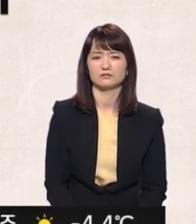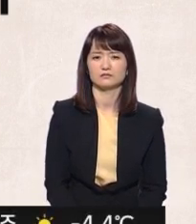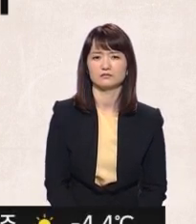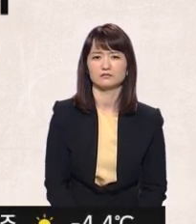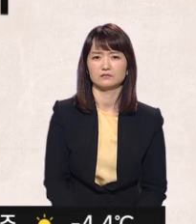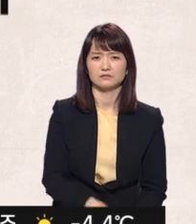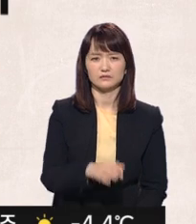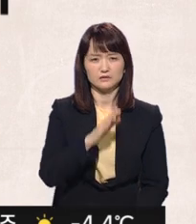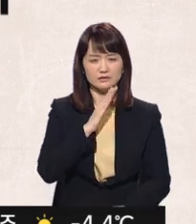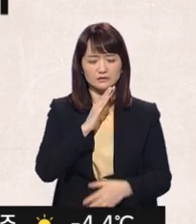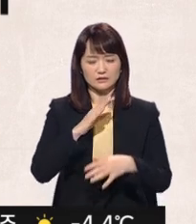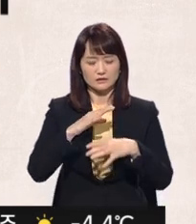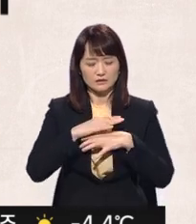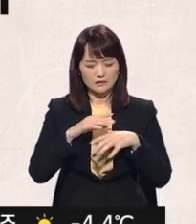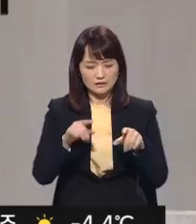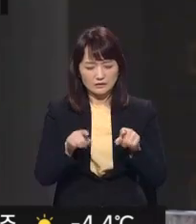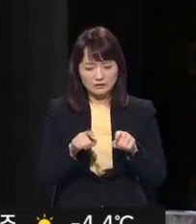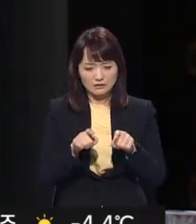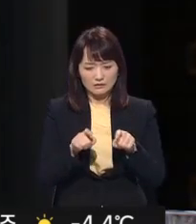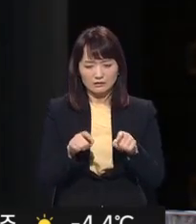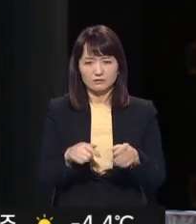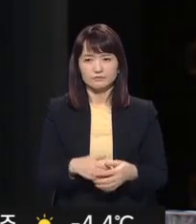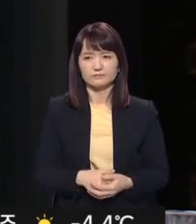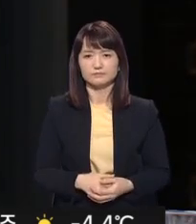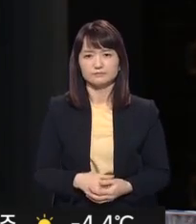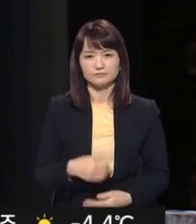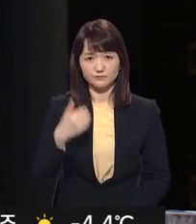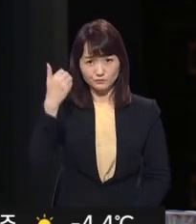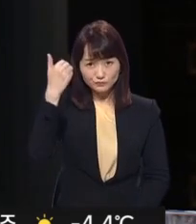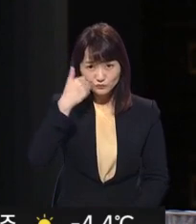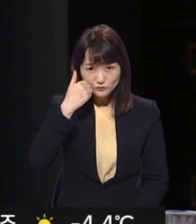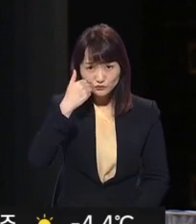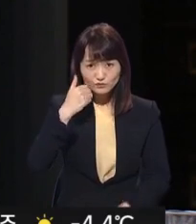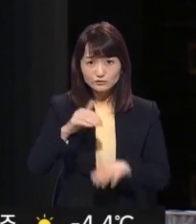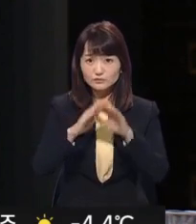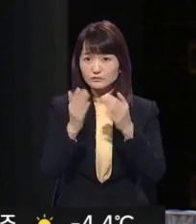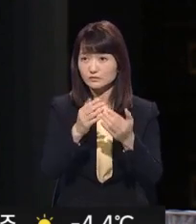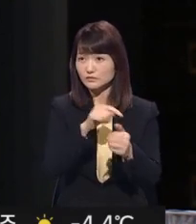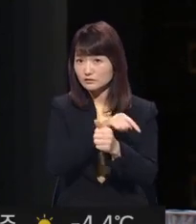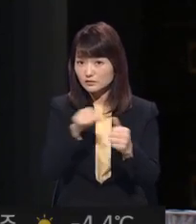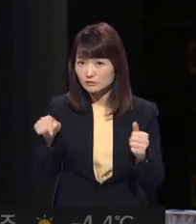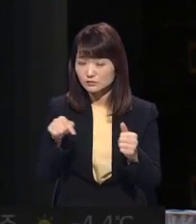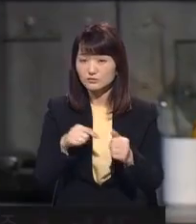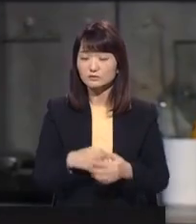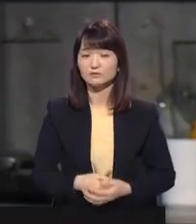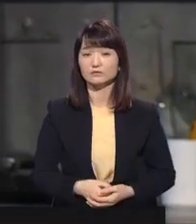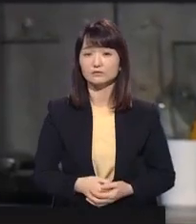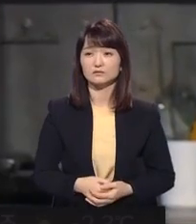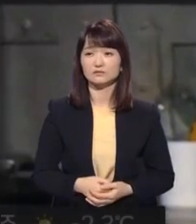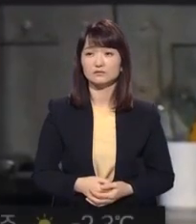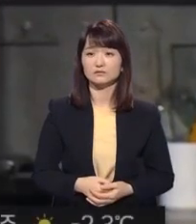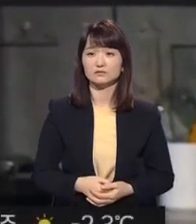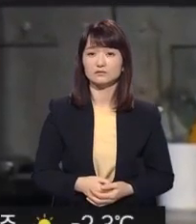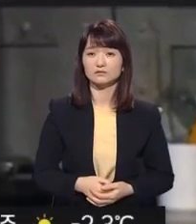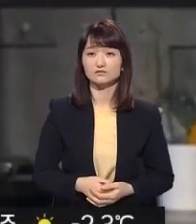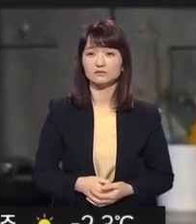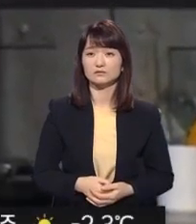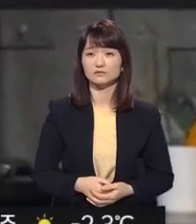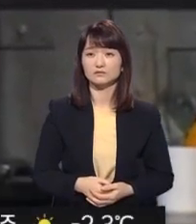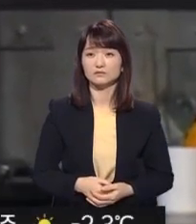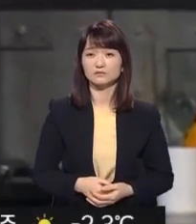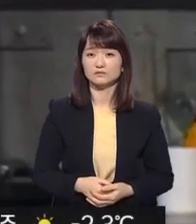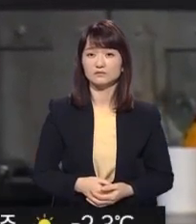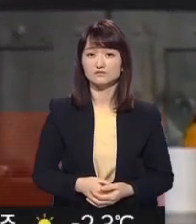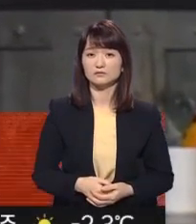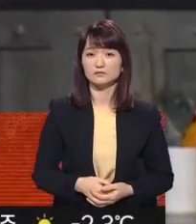진짜 공포스러우실 것 같은데 자 누구를 다 죽이겠다는 겁니까 뭐 사실 저 있는 내용들을 보면 주위에 있는